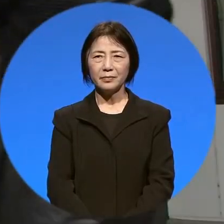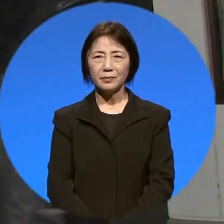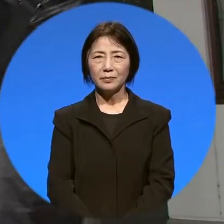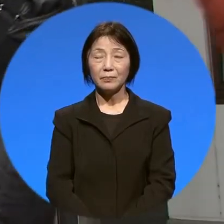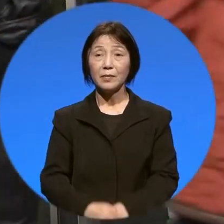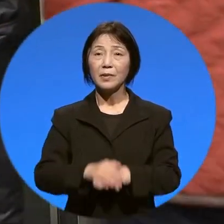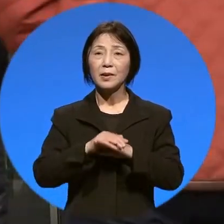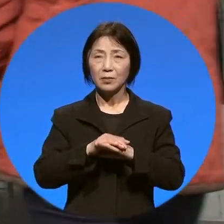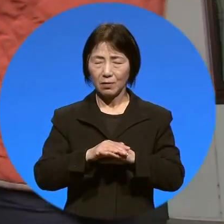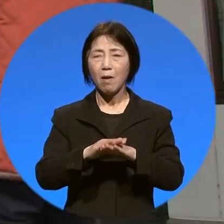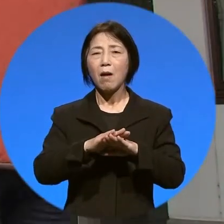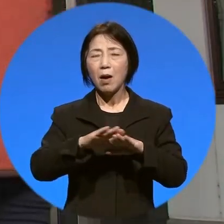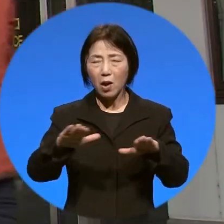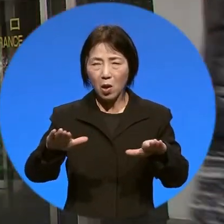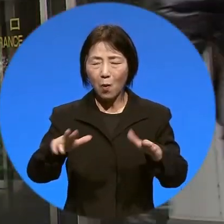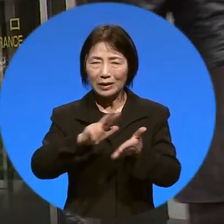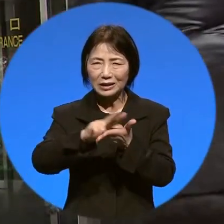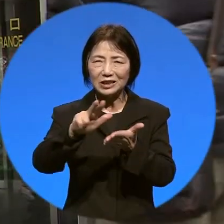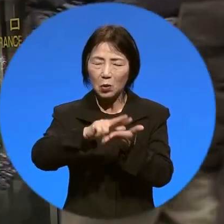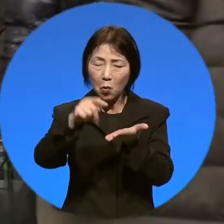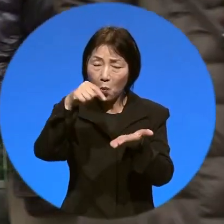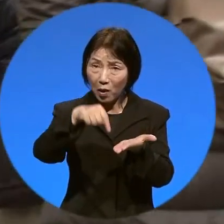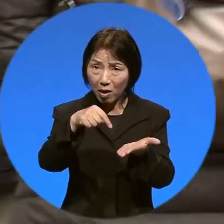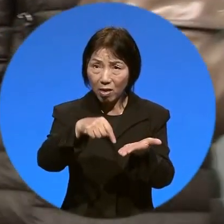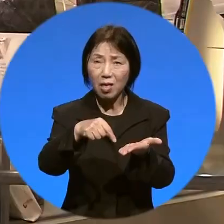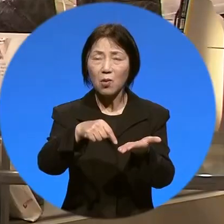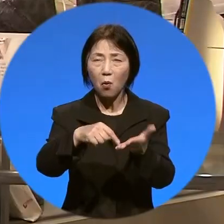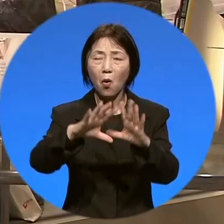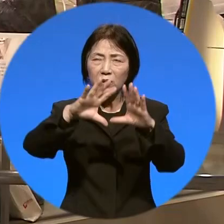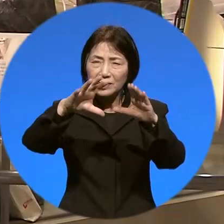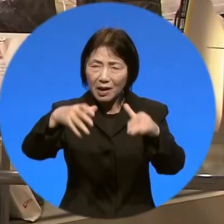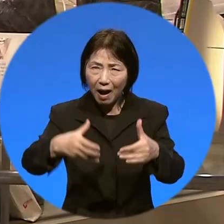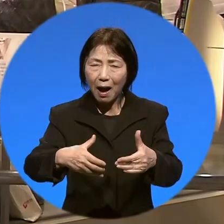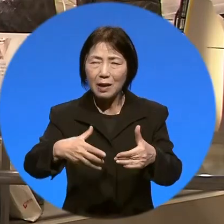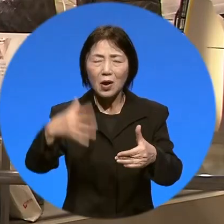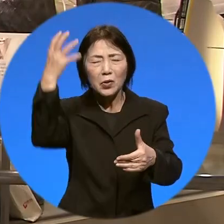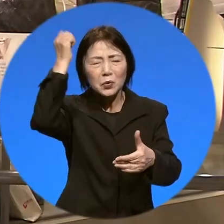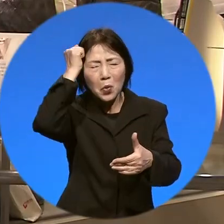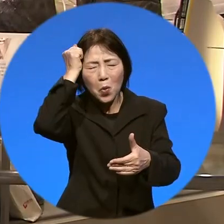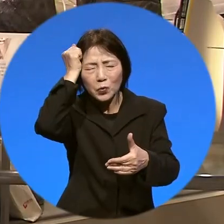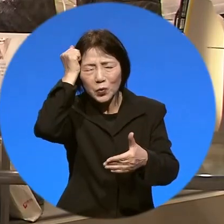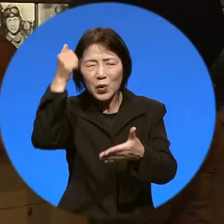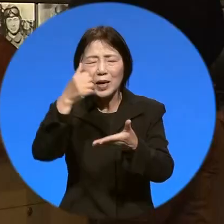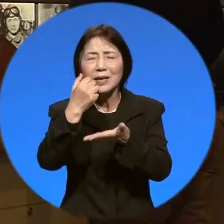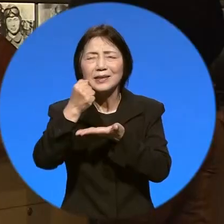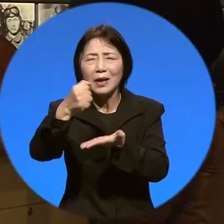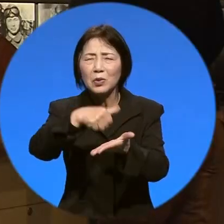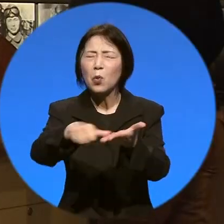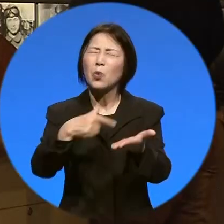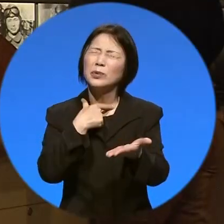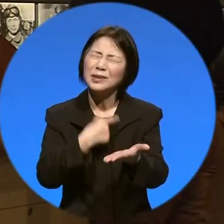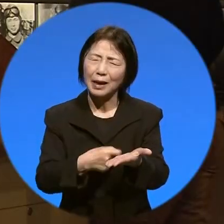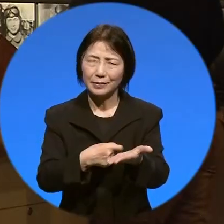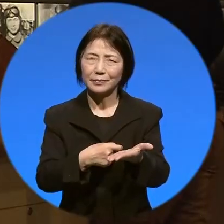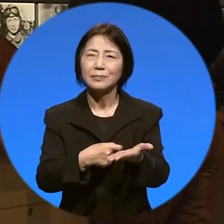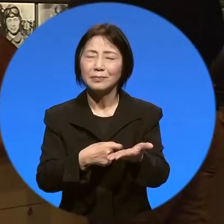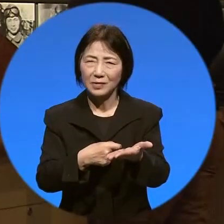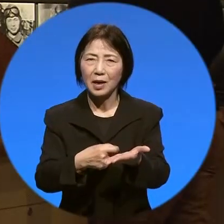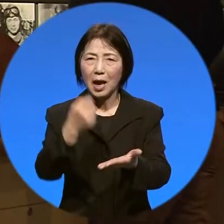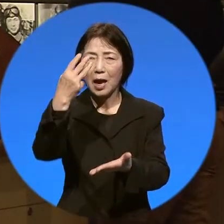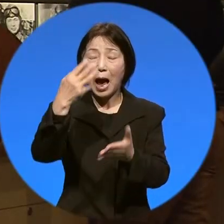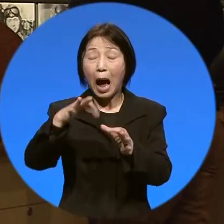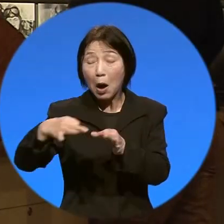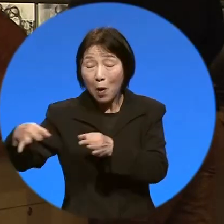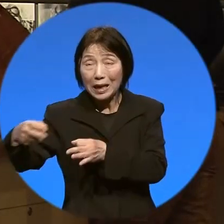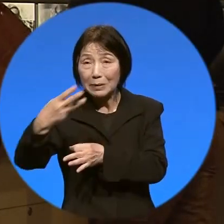平和会館にありますこういった資料をですね、世界記憶遺産に登録しようということで、ミズーリー号で